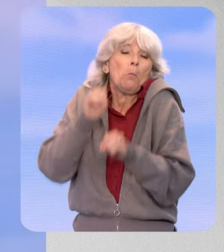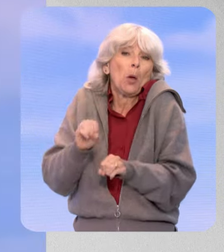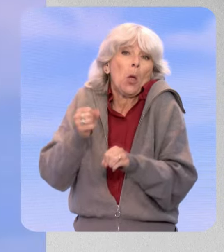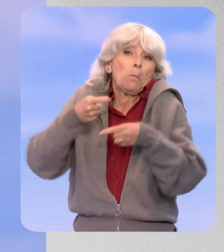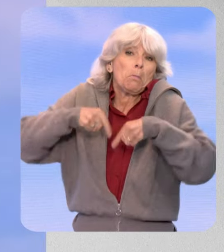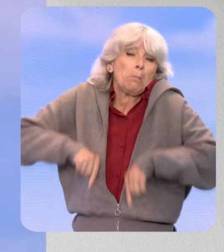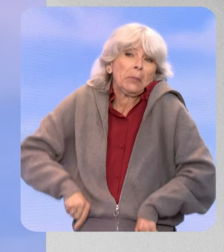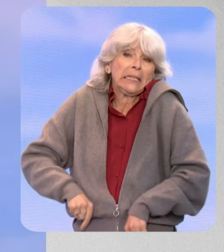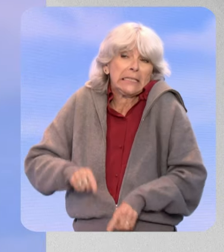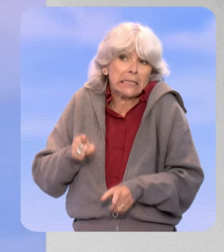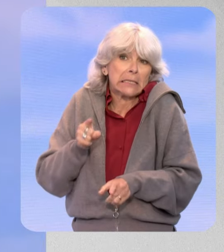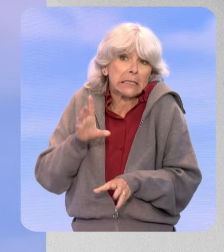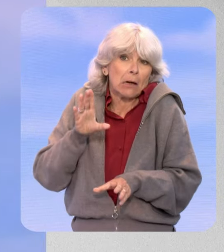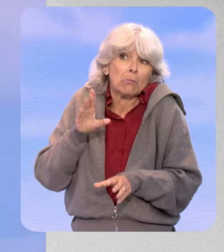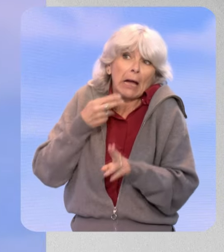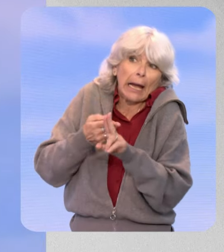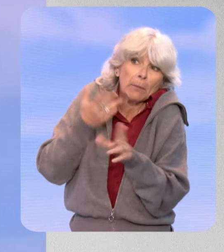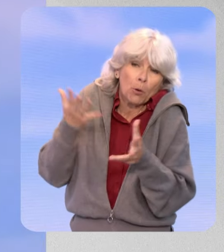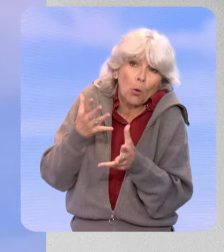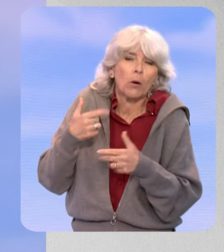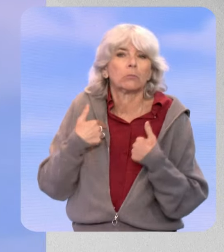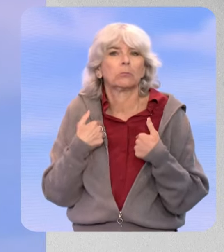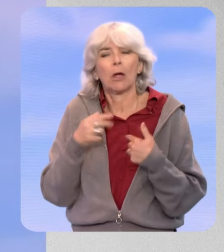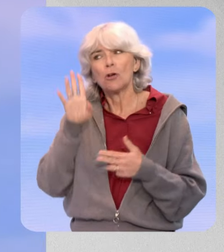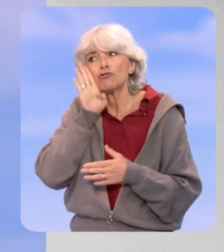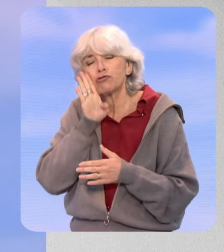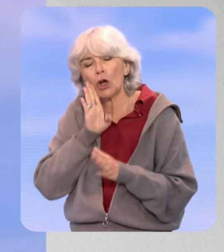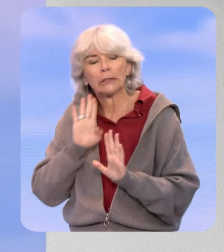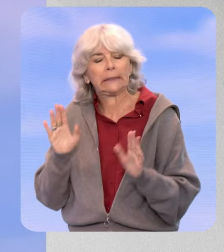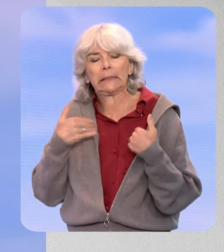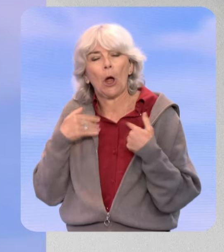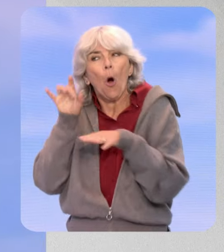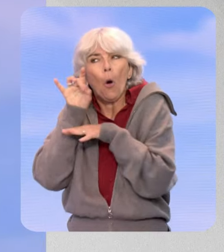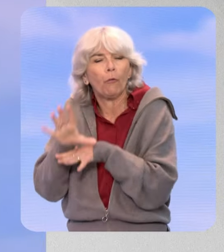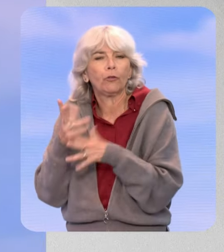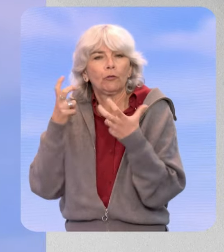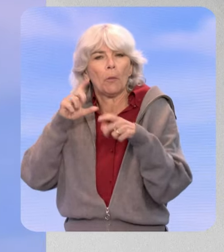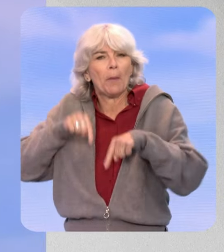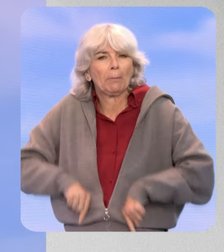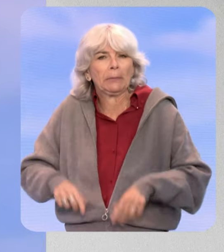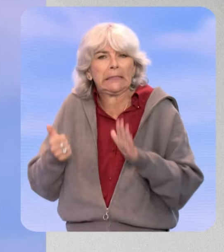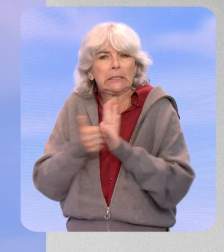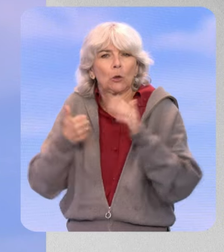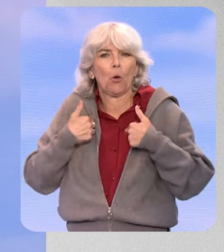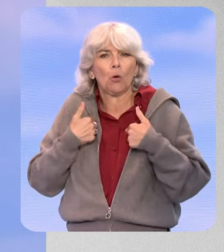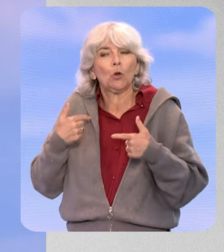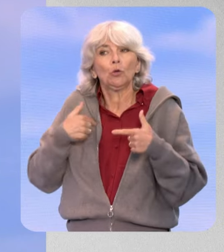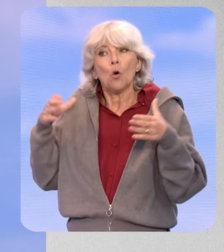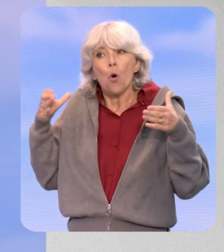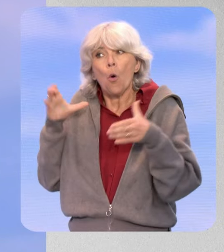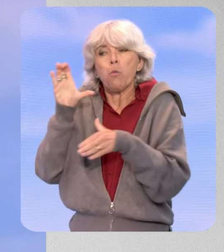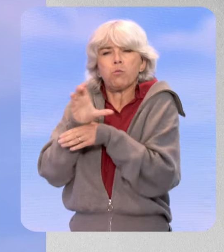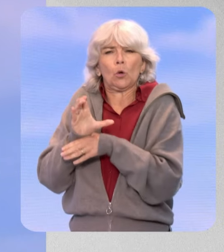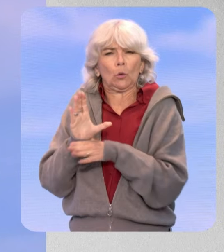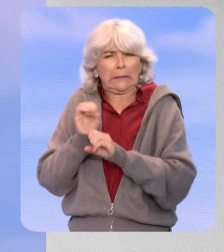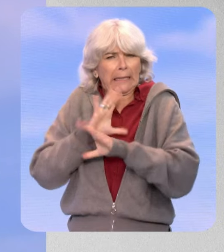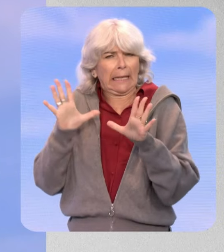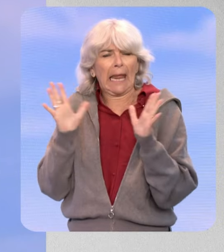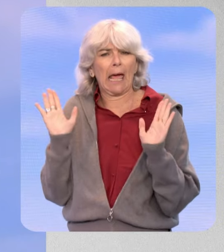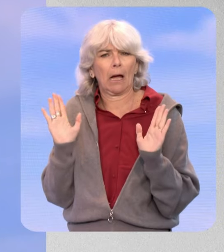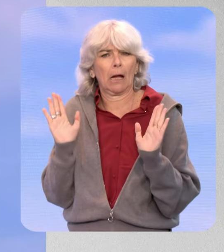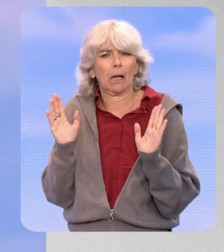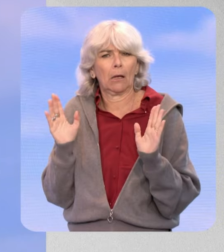d'un tel gouvernement, qu'est-ce que vous lui répondriez? Je lui dirais que c'est très gentil, mais que je refuse. Pourquoi? Nous sommes dans l'opposition. Clairement, nous ne sommes vous pas. Vous